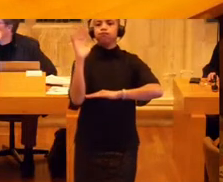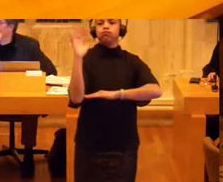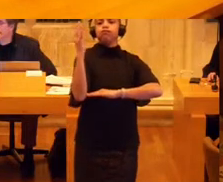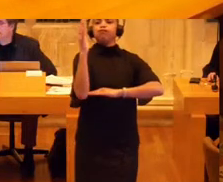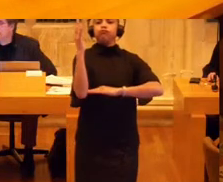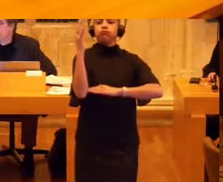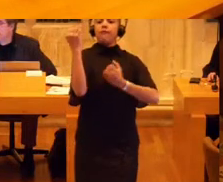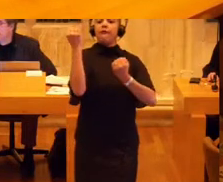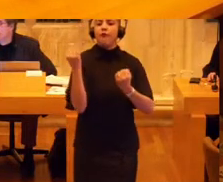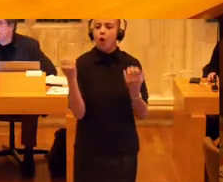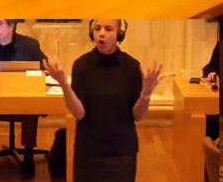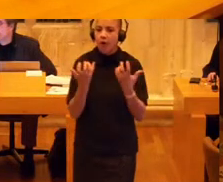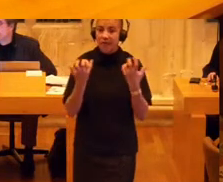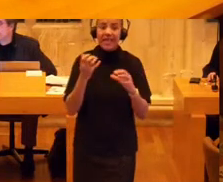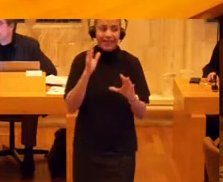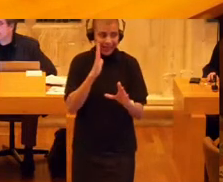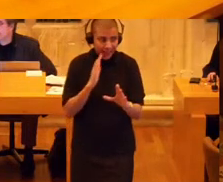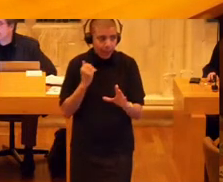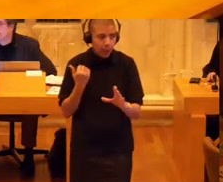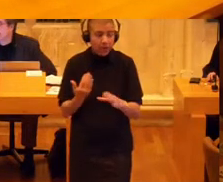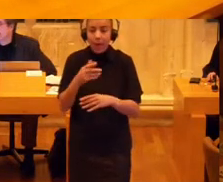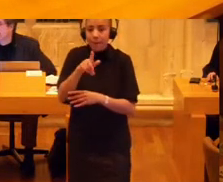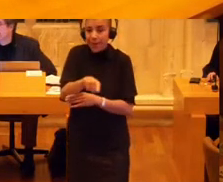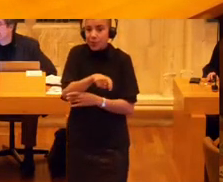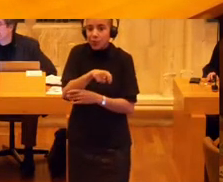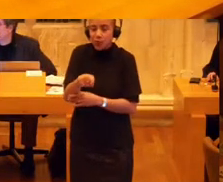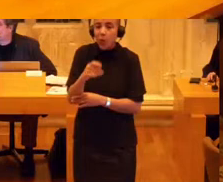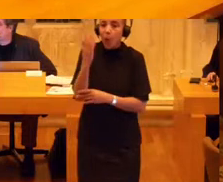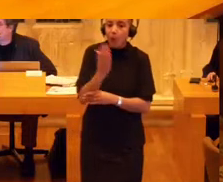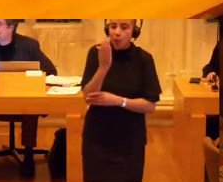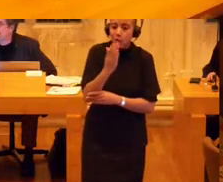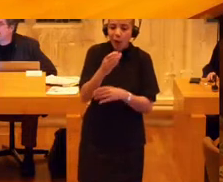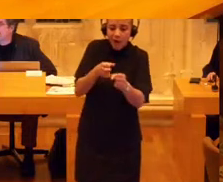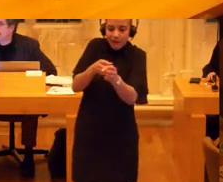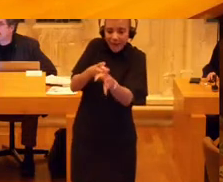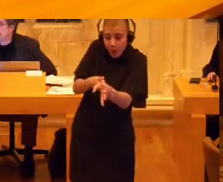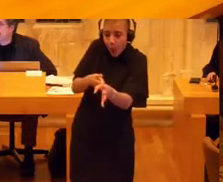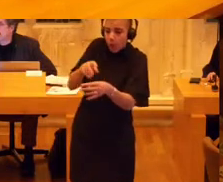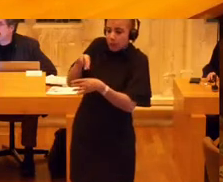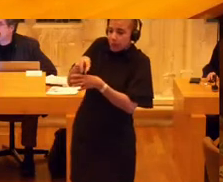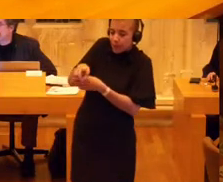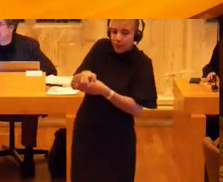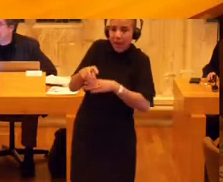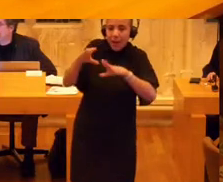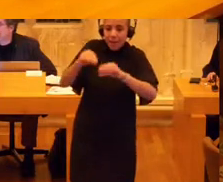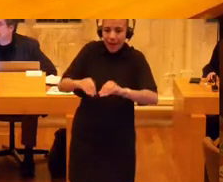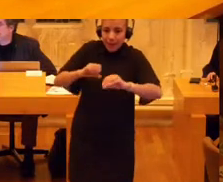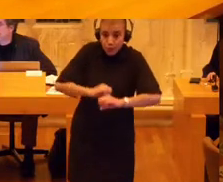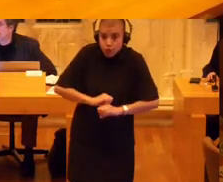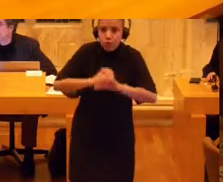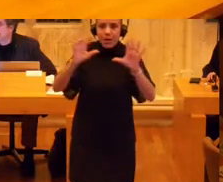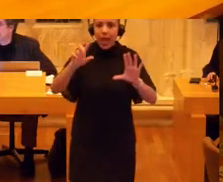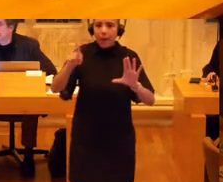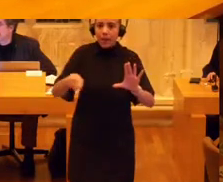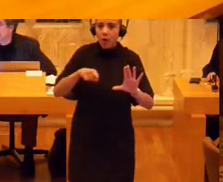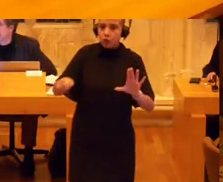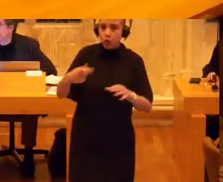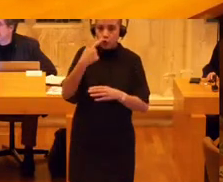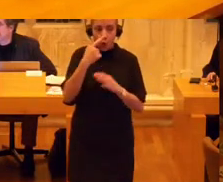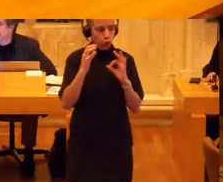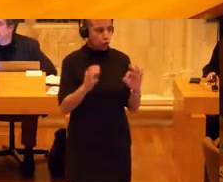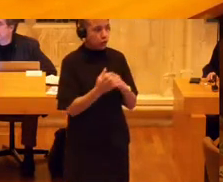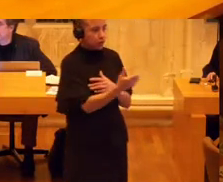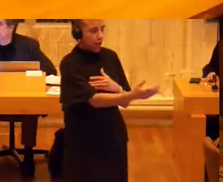la fois, il y a la nécessité de clarifier le positionnement, effectivement, des cyclistes et des piétons. C'est fait ici doublement, par l'enrobé rouge et